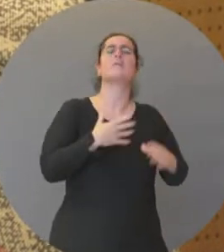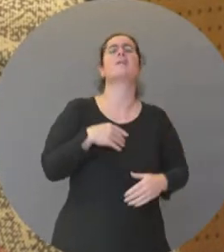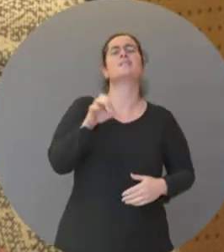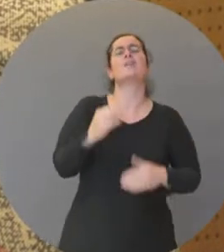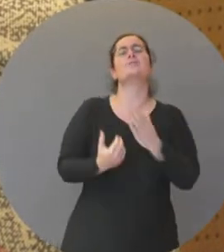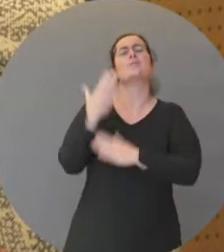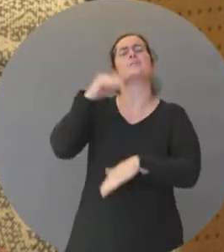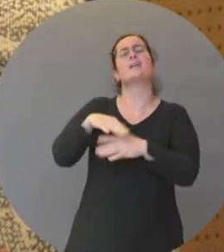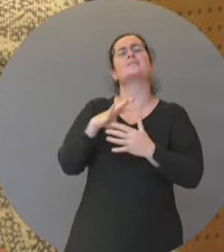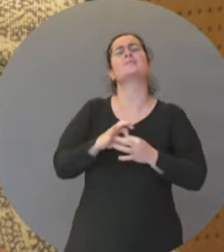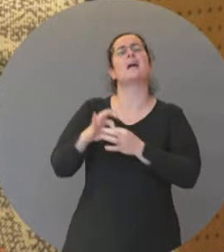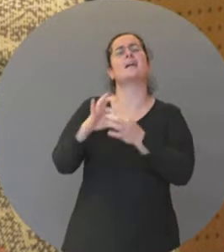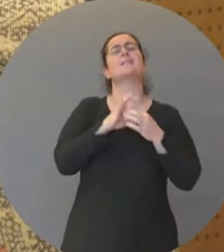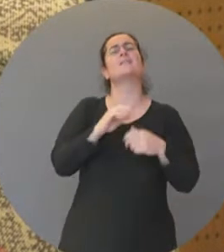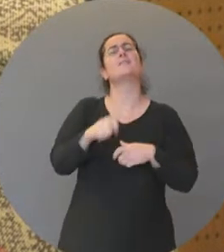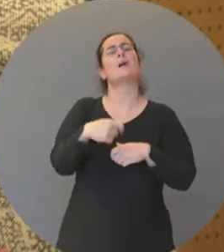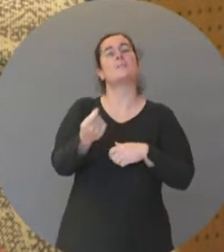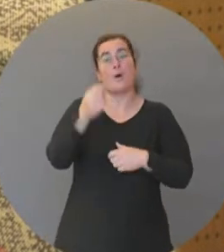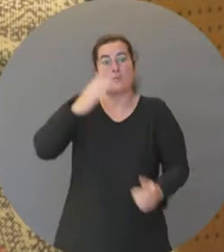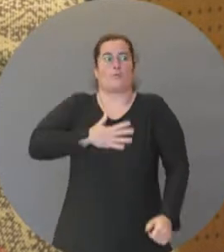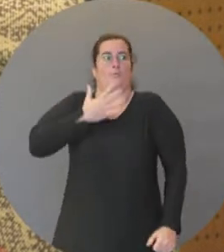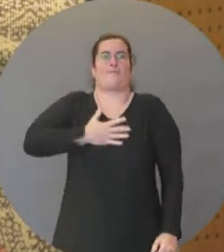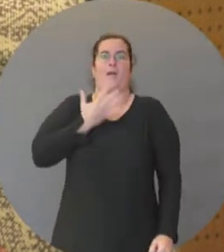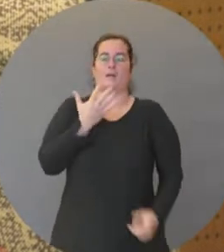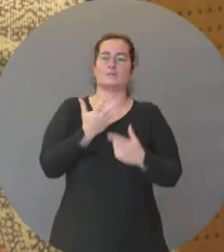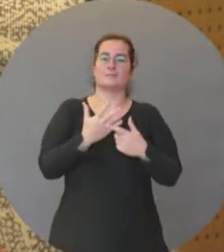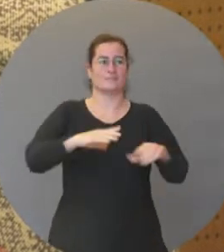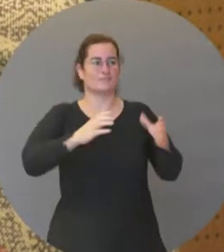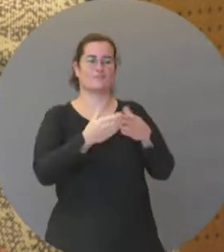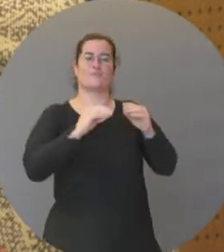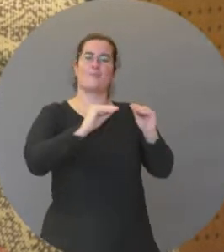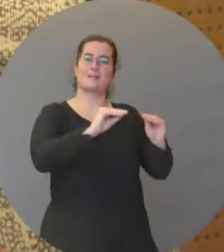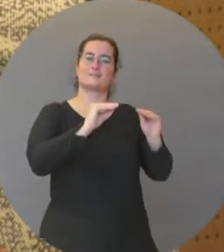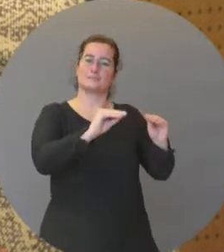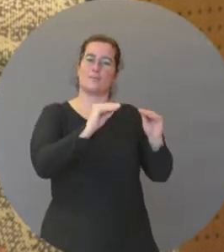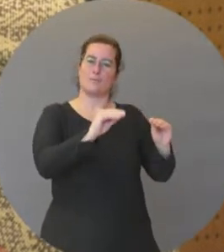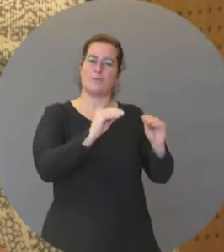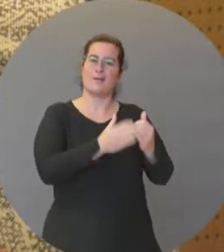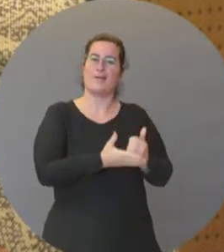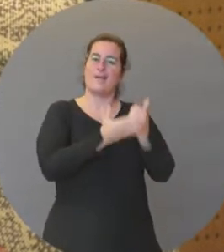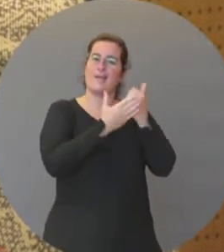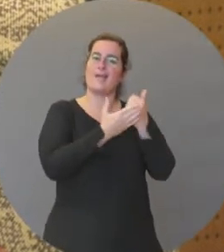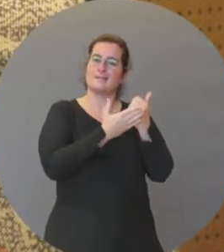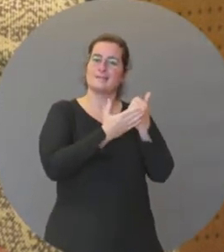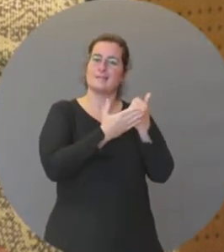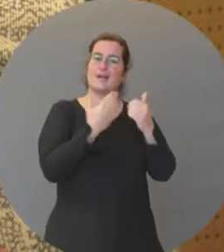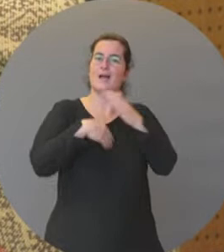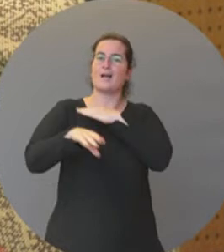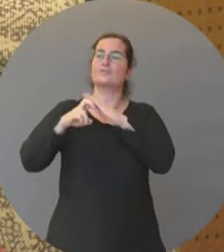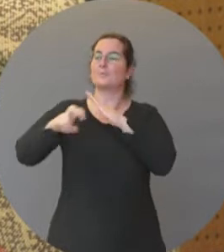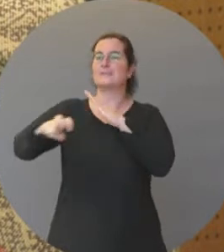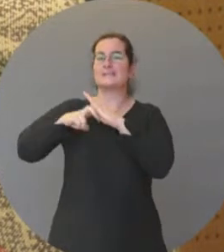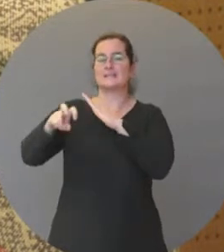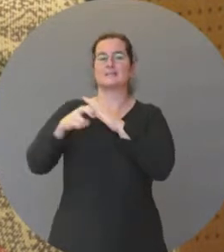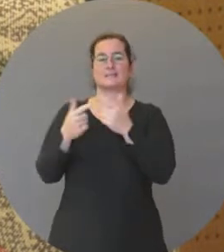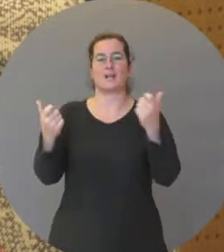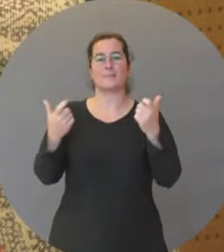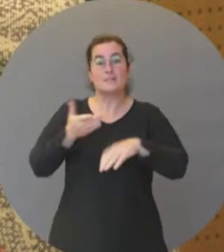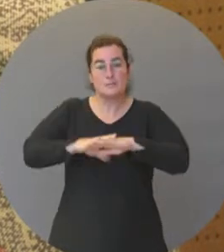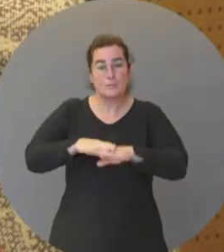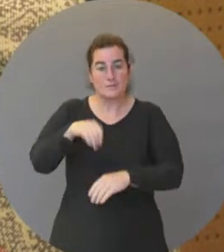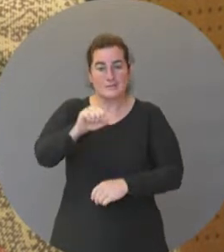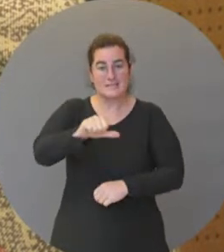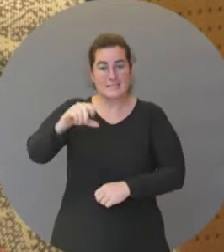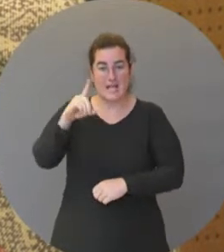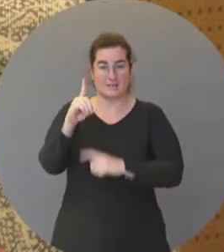depuis très longtemps on devait permettre de former ces aides à domicile malheureusement dans les stades très peu de formation sont